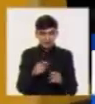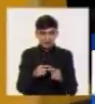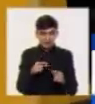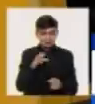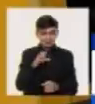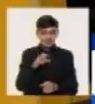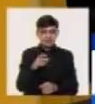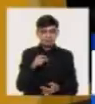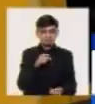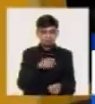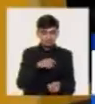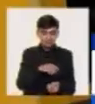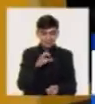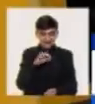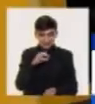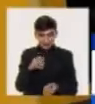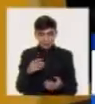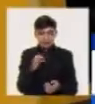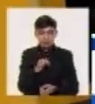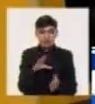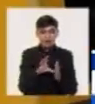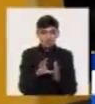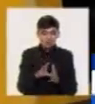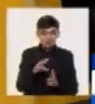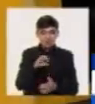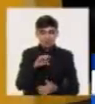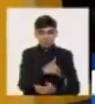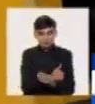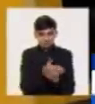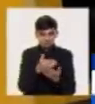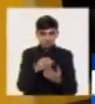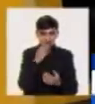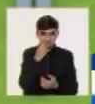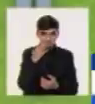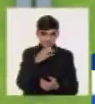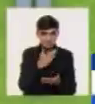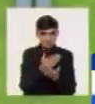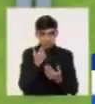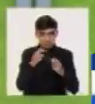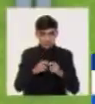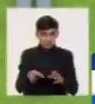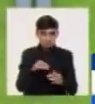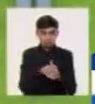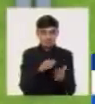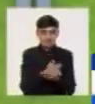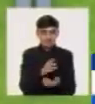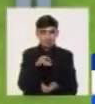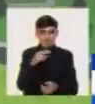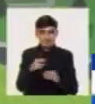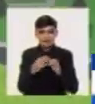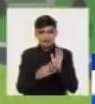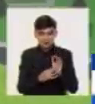рет құйылатын системалар, сыныпты және электронды термометрлер дене қызуын өлшетін. Алматыдағы